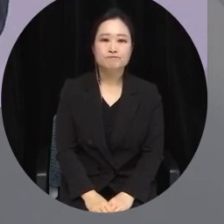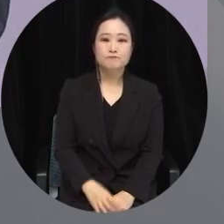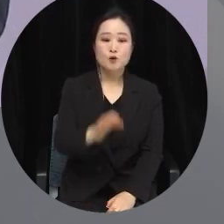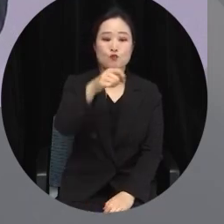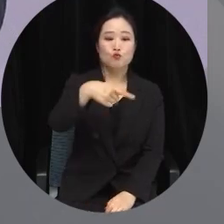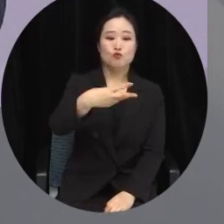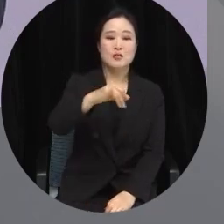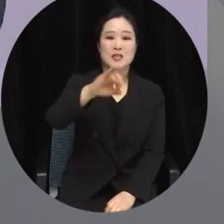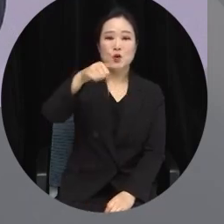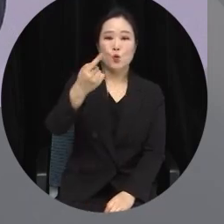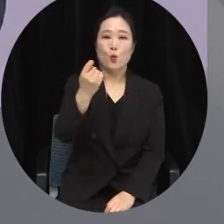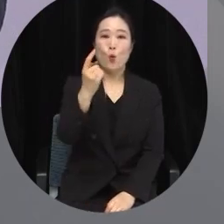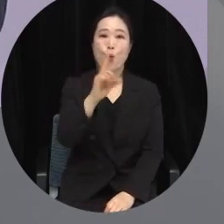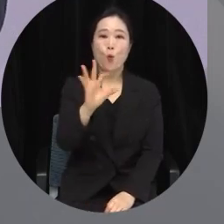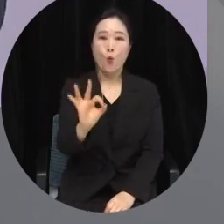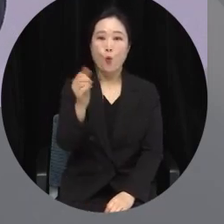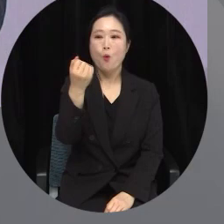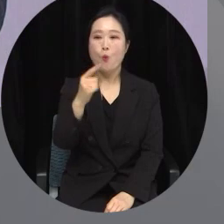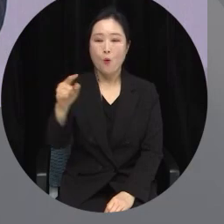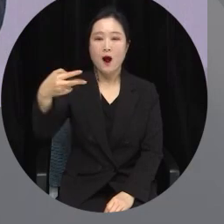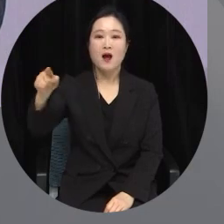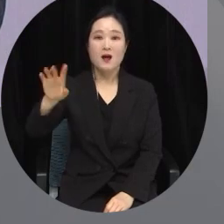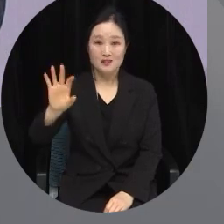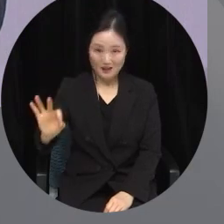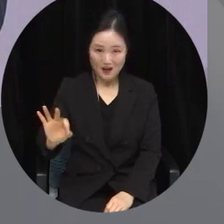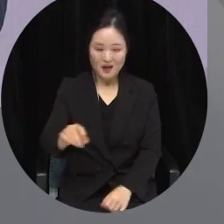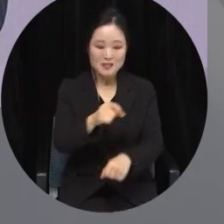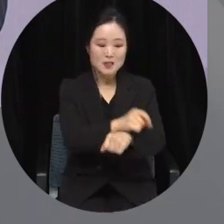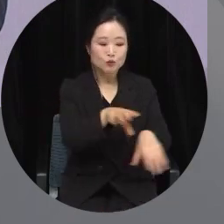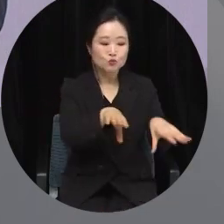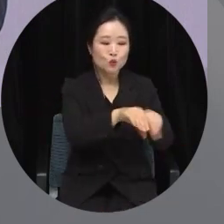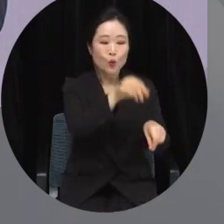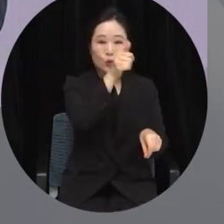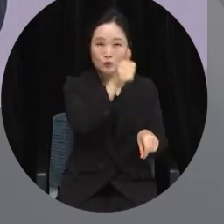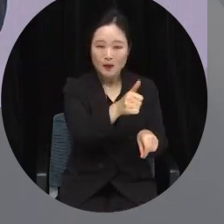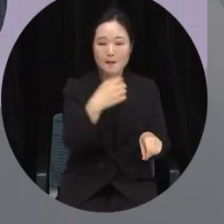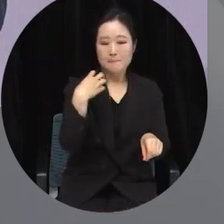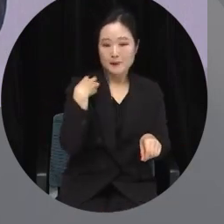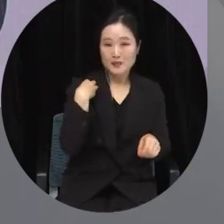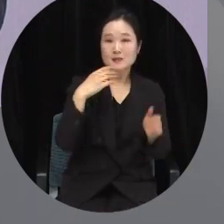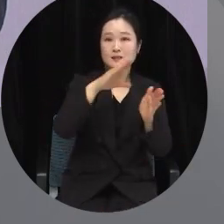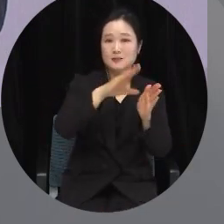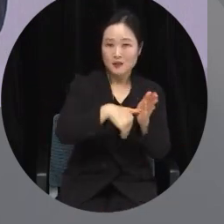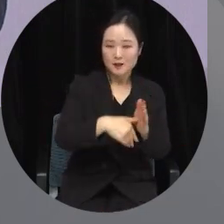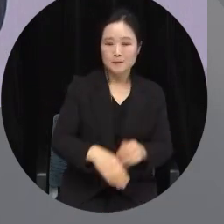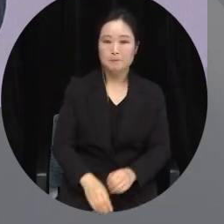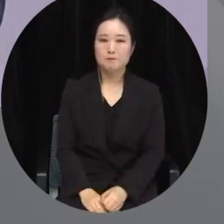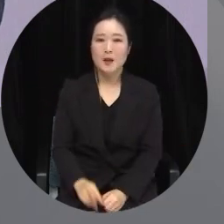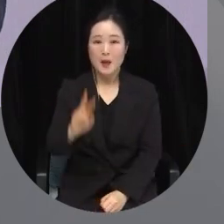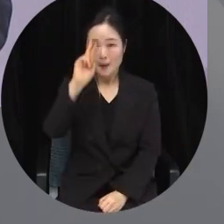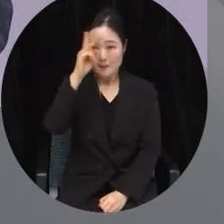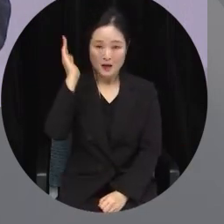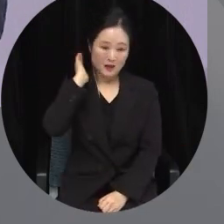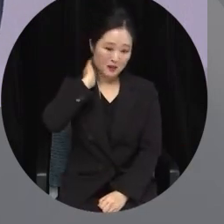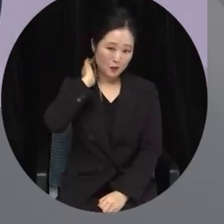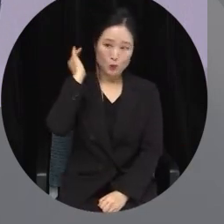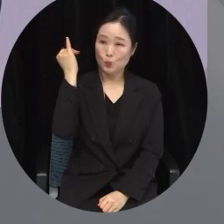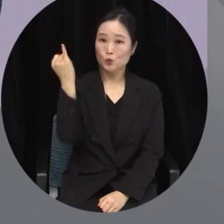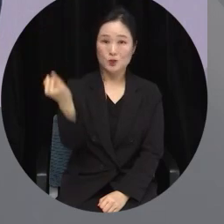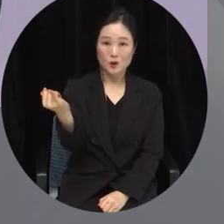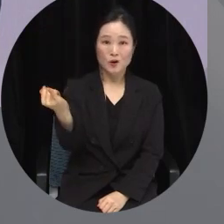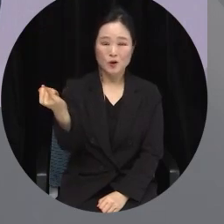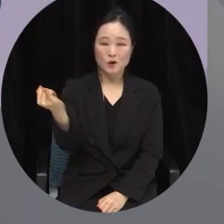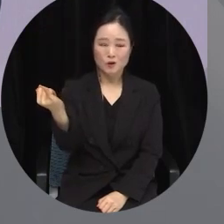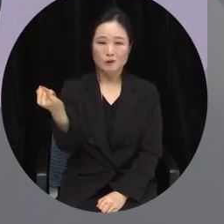소위 그 태극기 부대 집회를 주도하면서 박근혜 대통령 탄핵 무효, 무죄 석방을 주장한